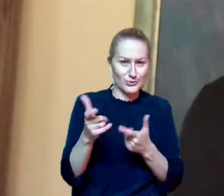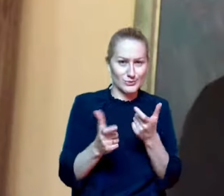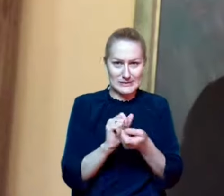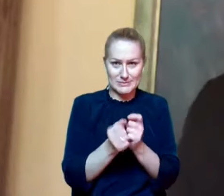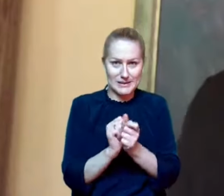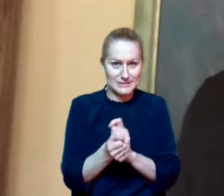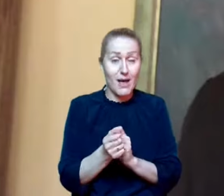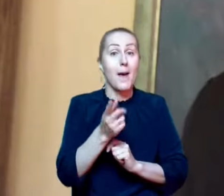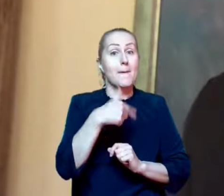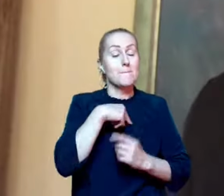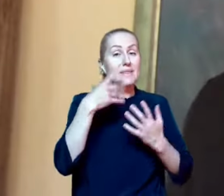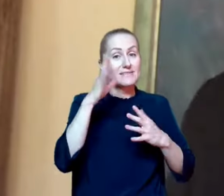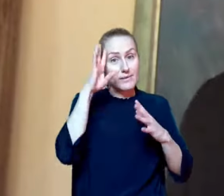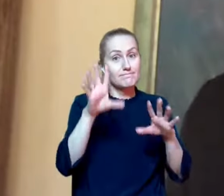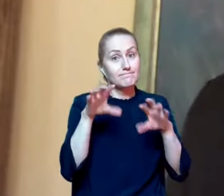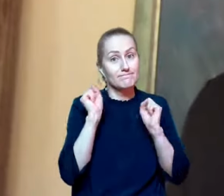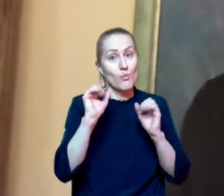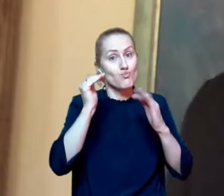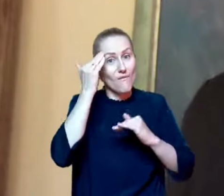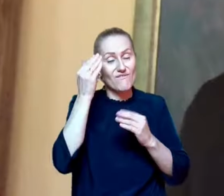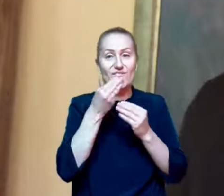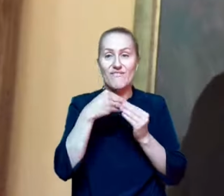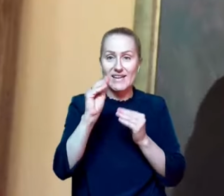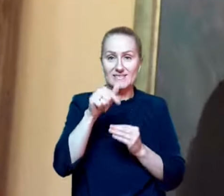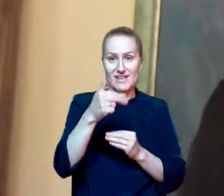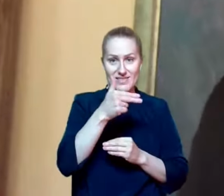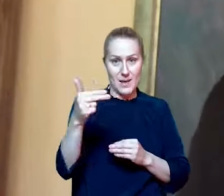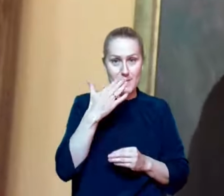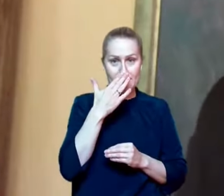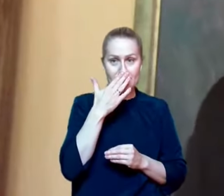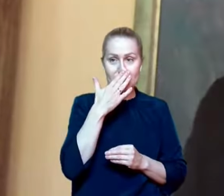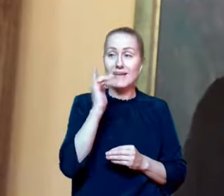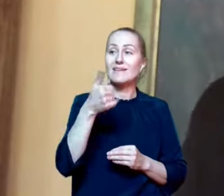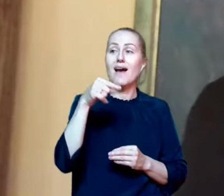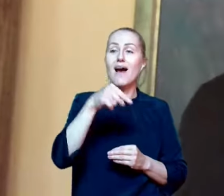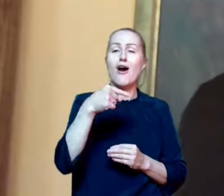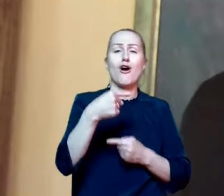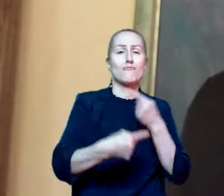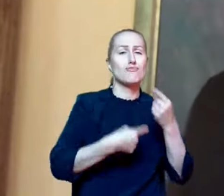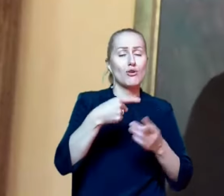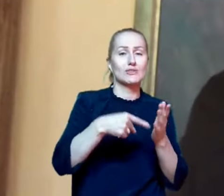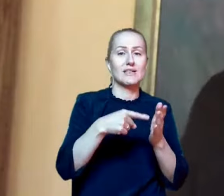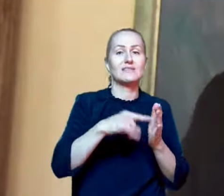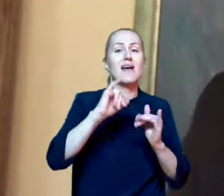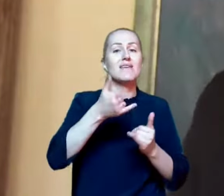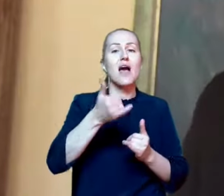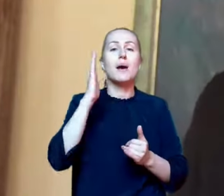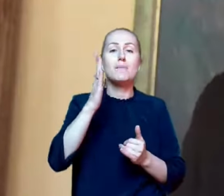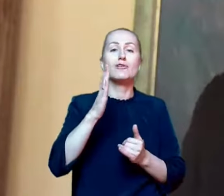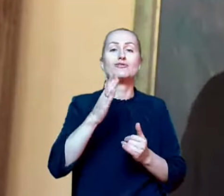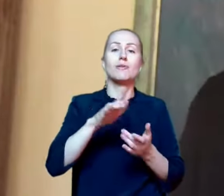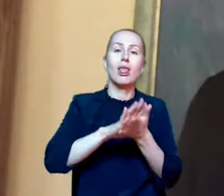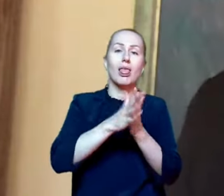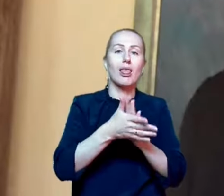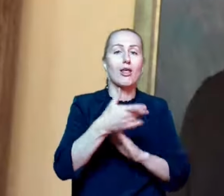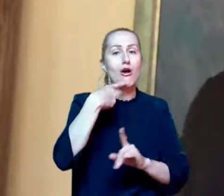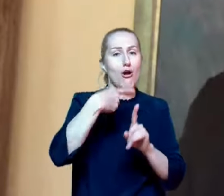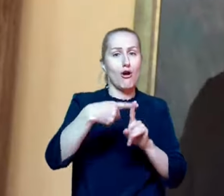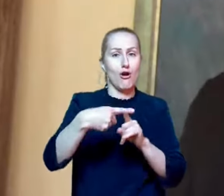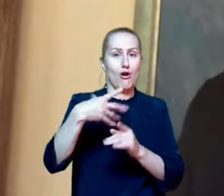dowiedzieć się więcej na ten temat, jak te procesy mogą być przekute na korzyści w przyszłości i być może